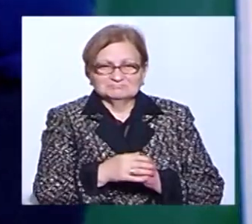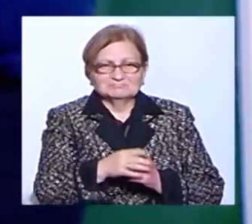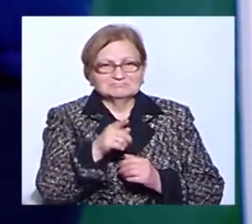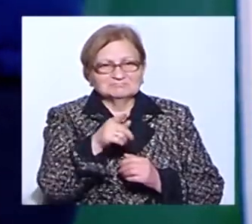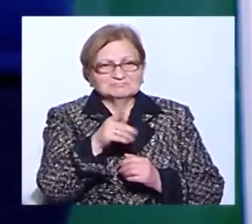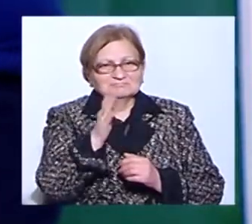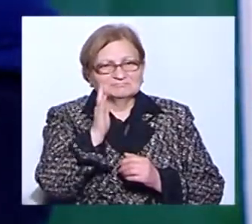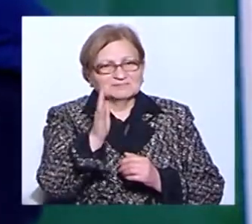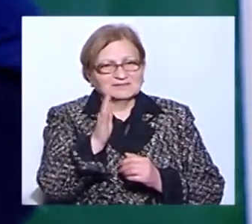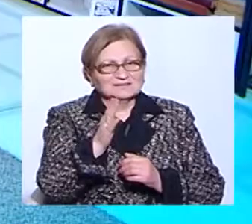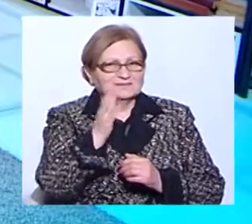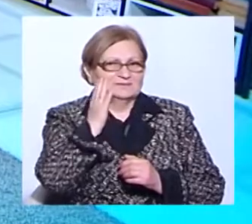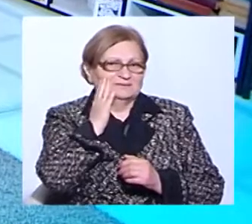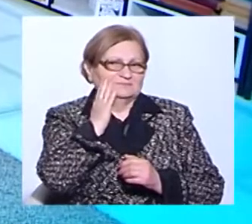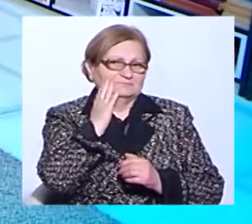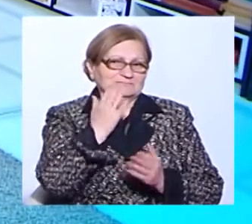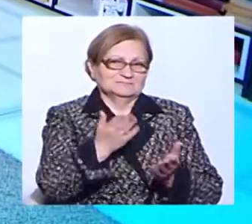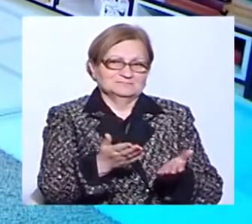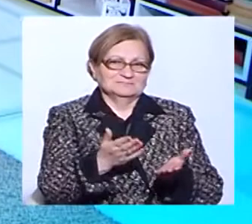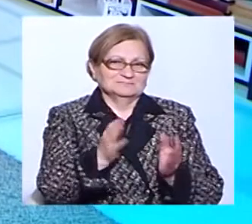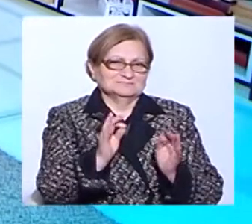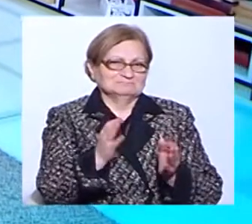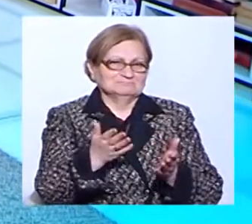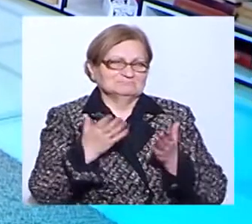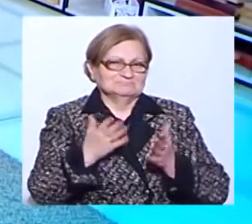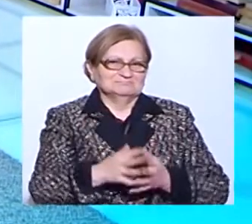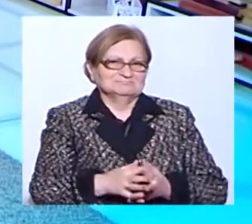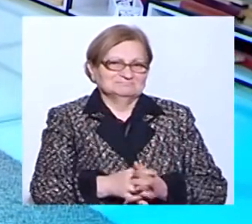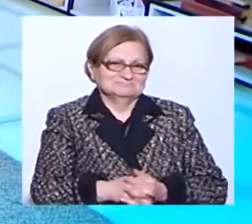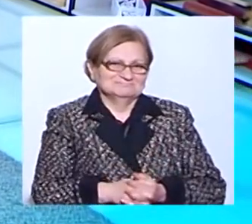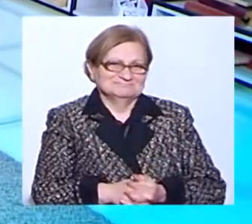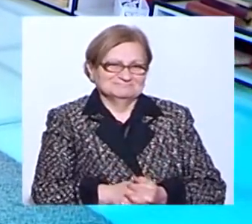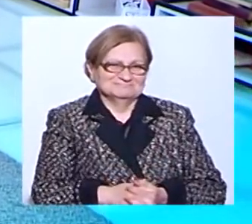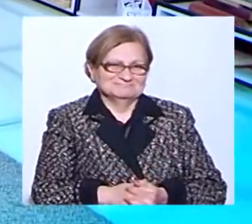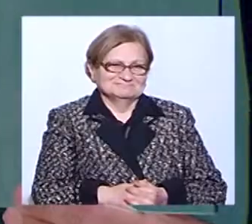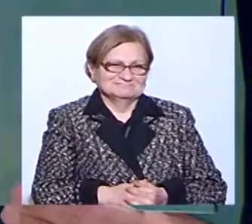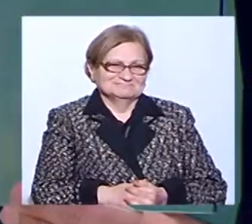იქ ისინი სწორად ჩანან.